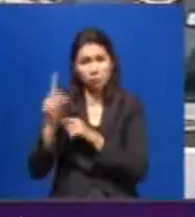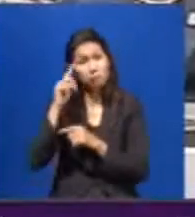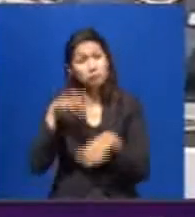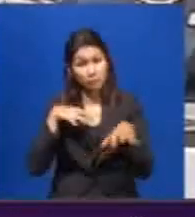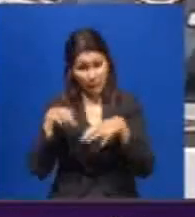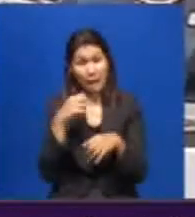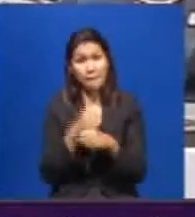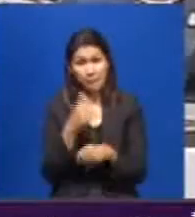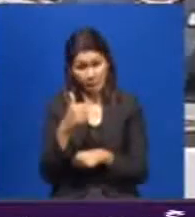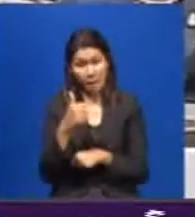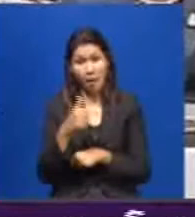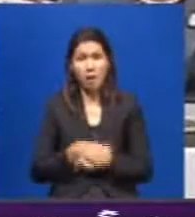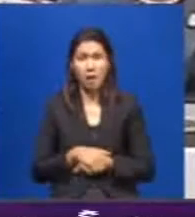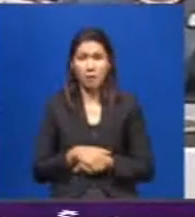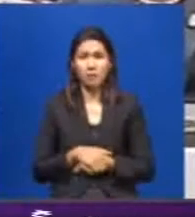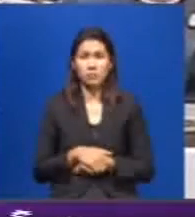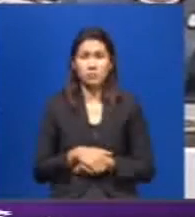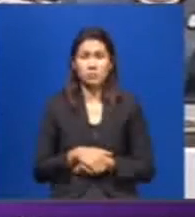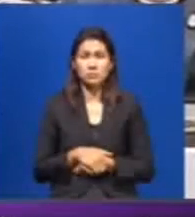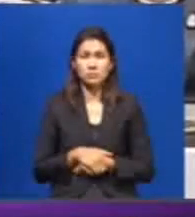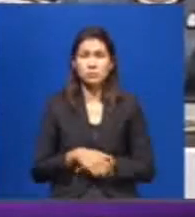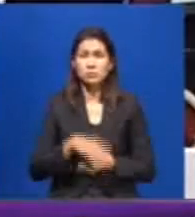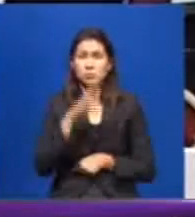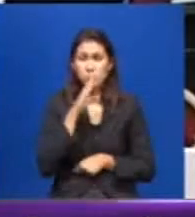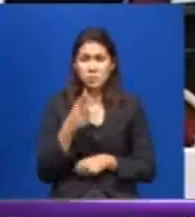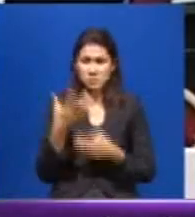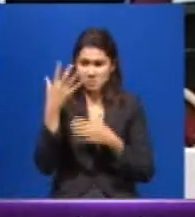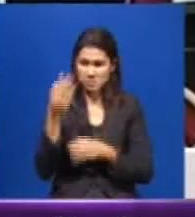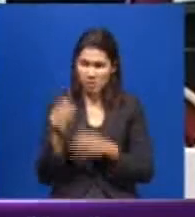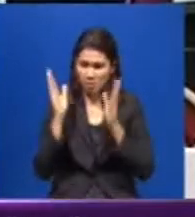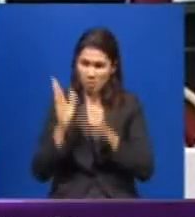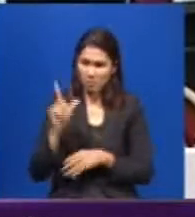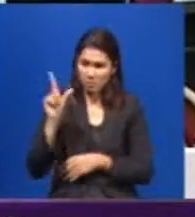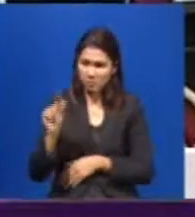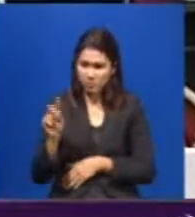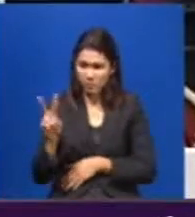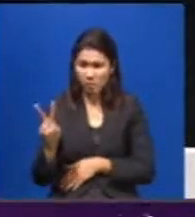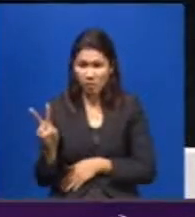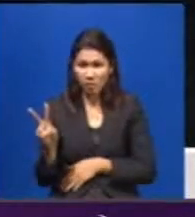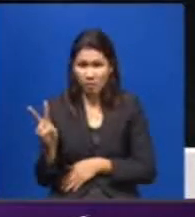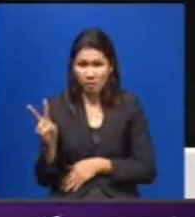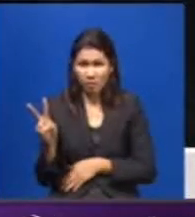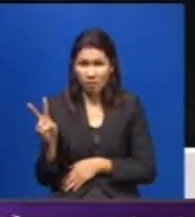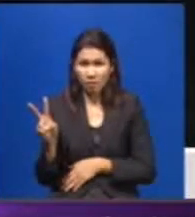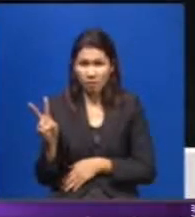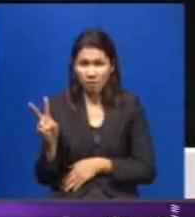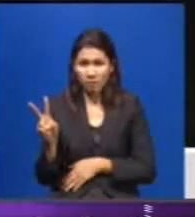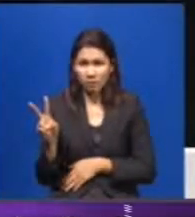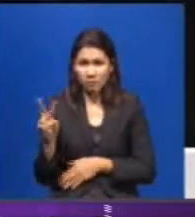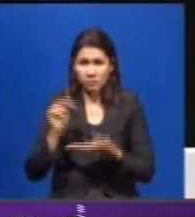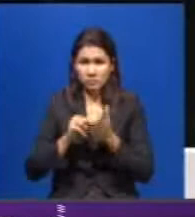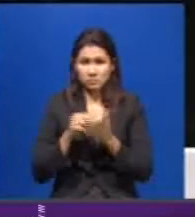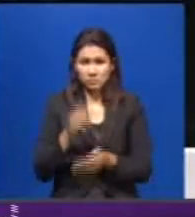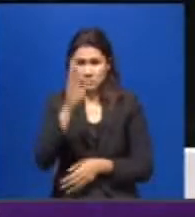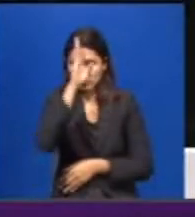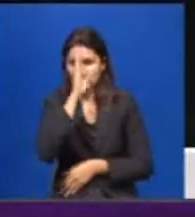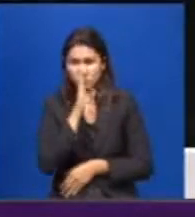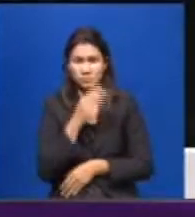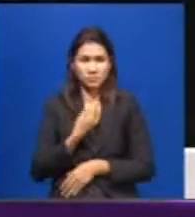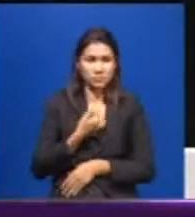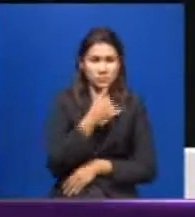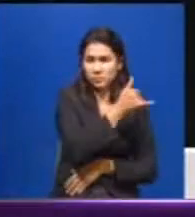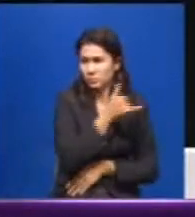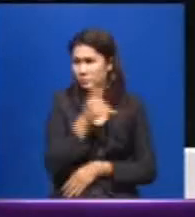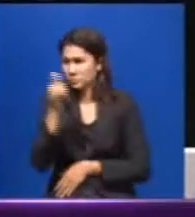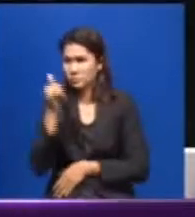ำได้อยู่ไหมคะ คือถ้า22คนเนี่ยเราต้องดูครับว่าท่านจะสามารถแบ่งแยกร่างไปดูแลกระทรวงอะไรต่างๆ